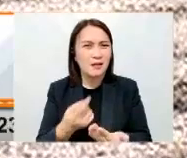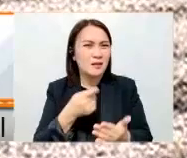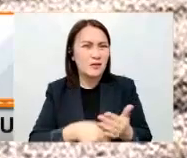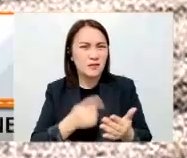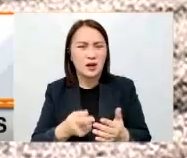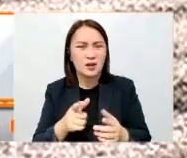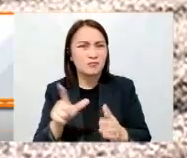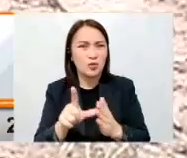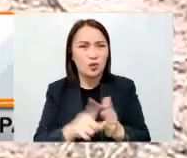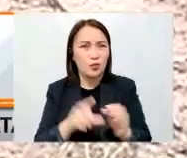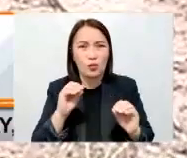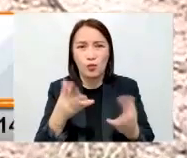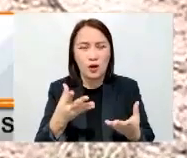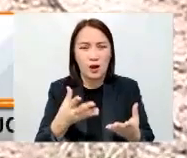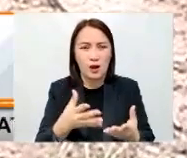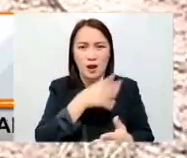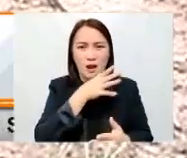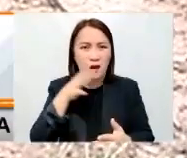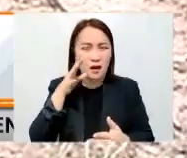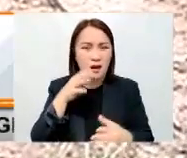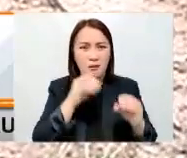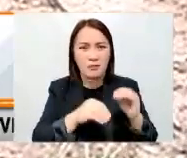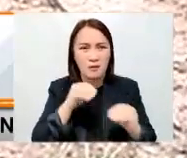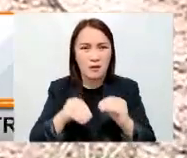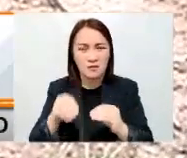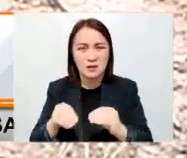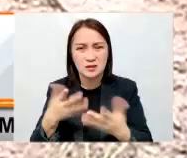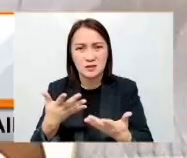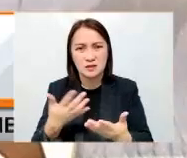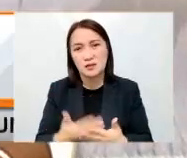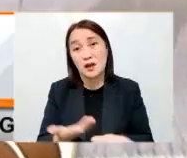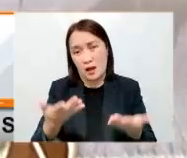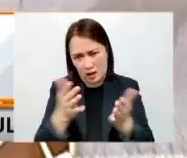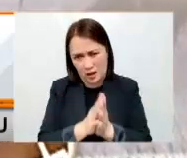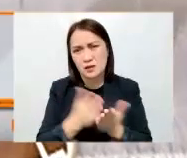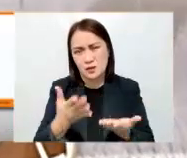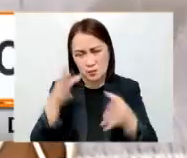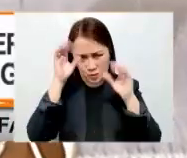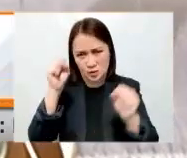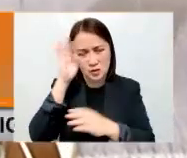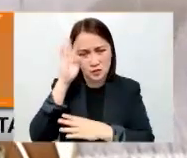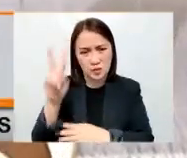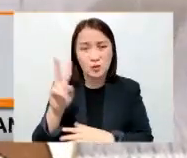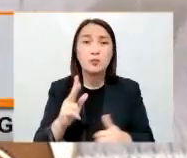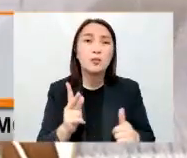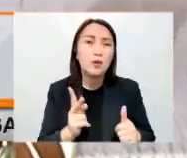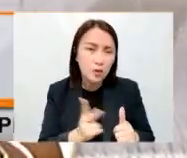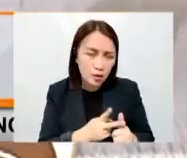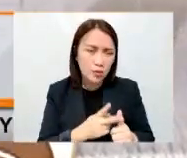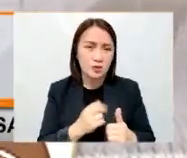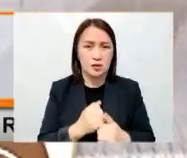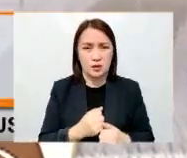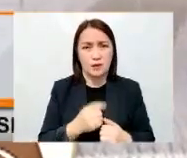magsasaka. Kaya hirit nila kay Pangulong Bongbong Marcos. I-prioritize yung patubig para